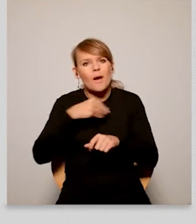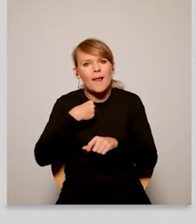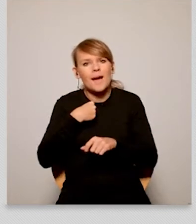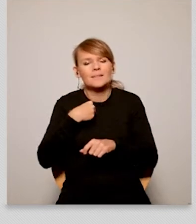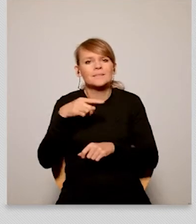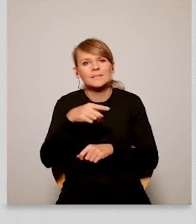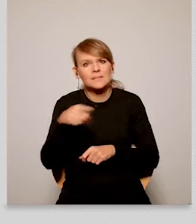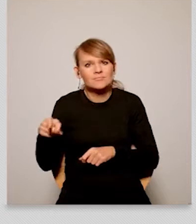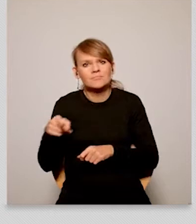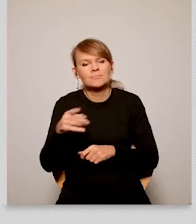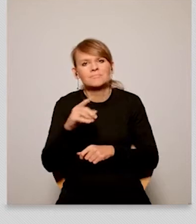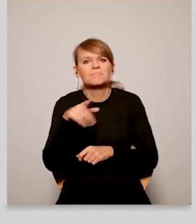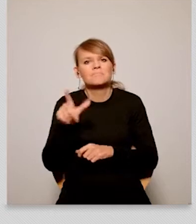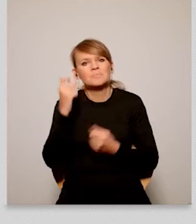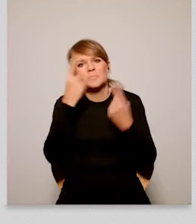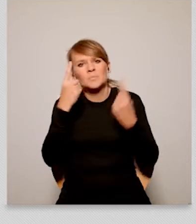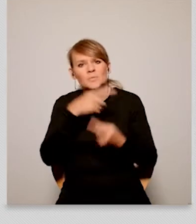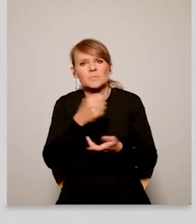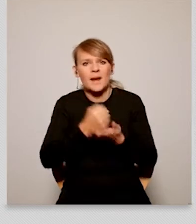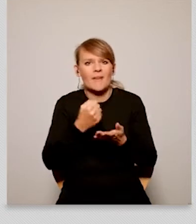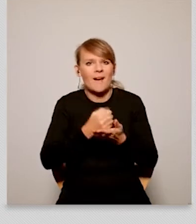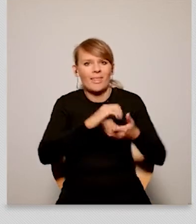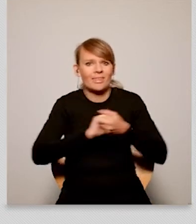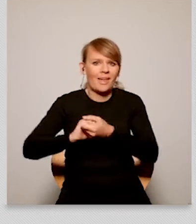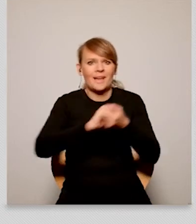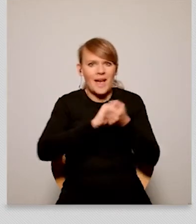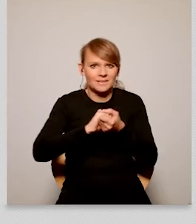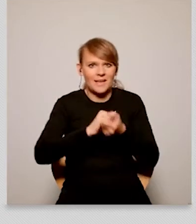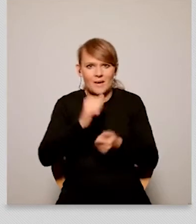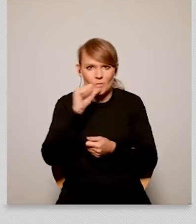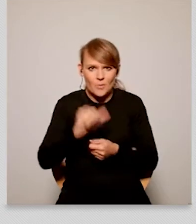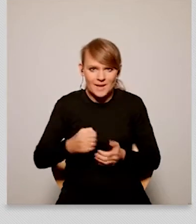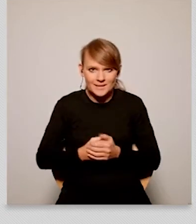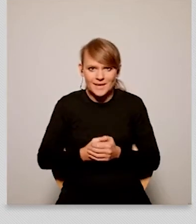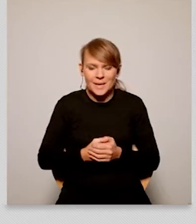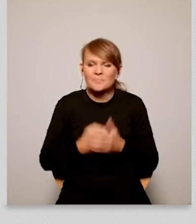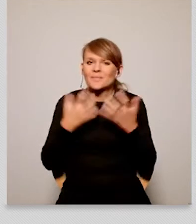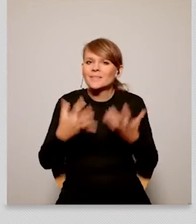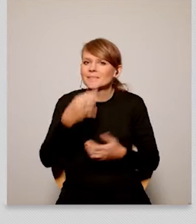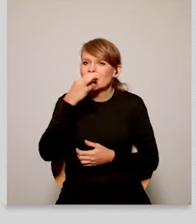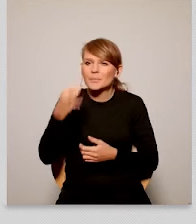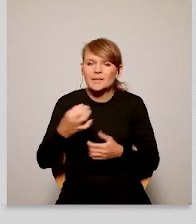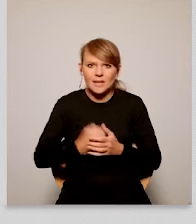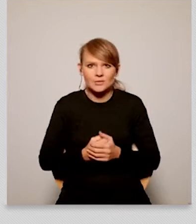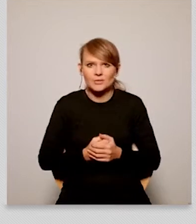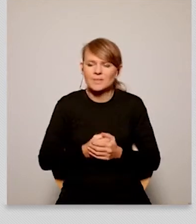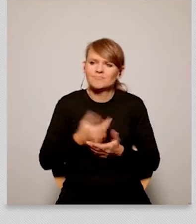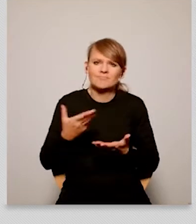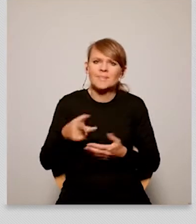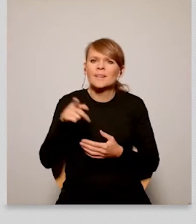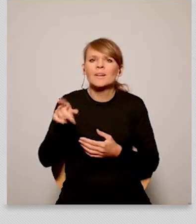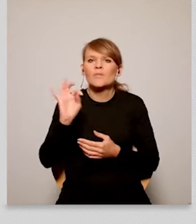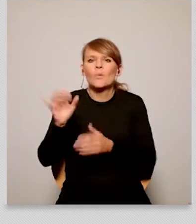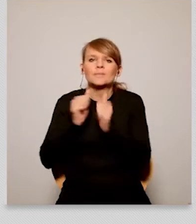integracji europejskiej. I chciałbym Filipa Pazderskiego zapytać o to, na ile jego zdaniem